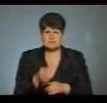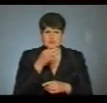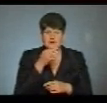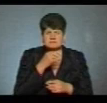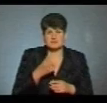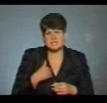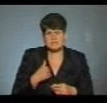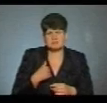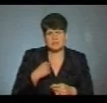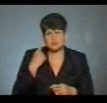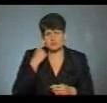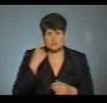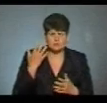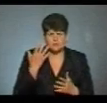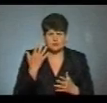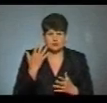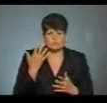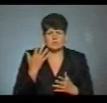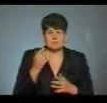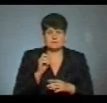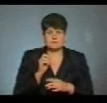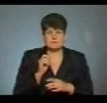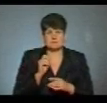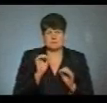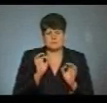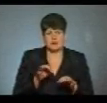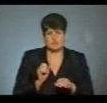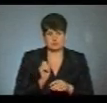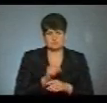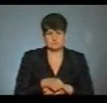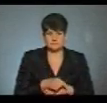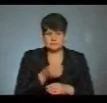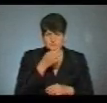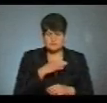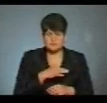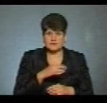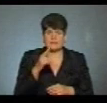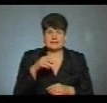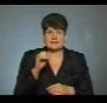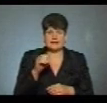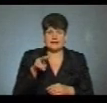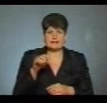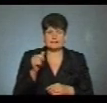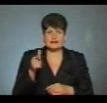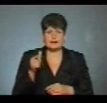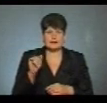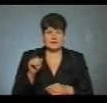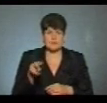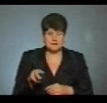перший погляд, здавалося призначати алогічно. Ну, наприклад, той самий Делагіл, так, або